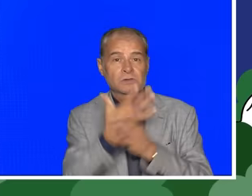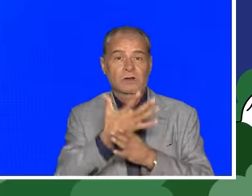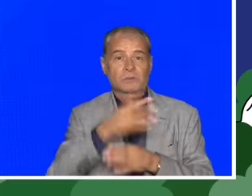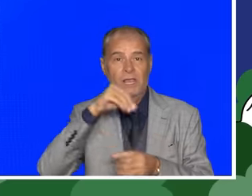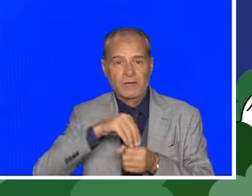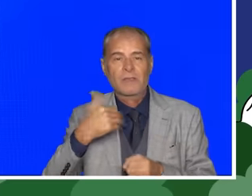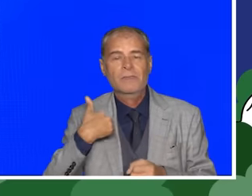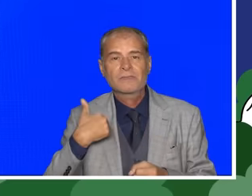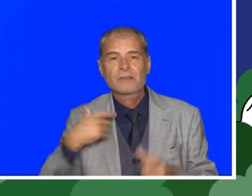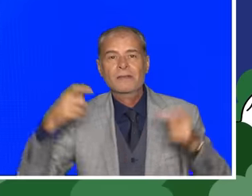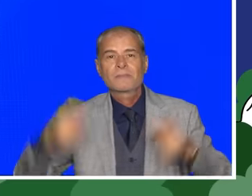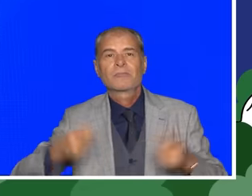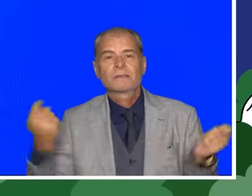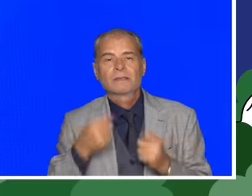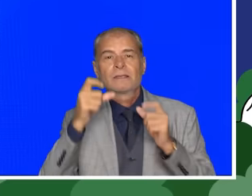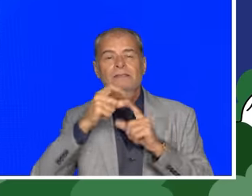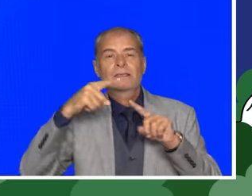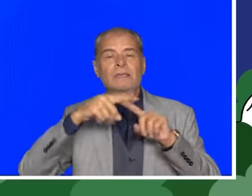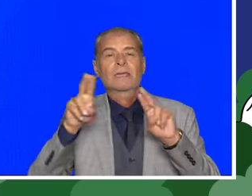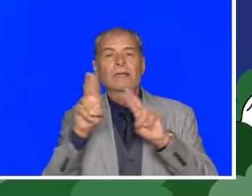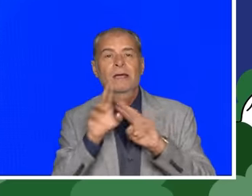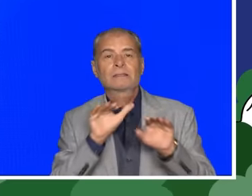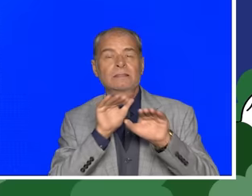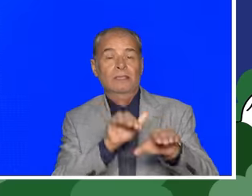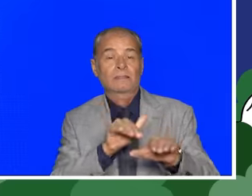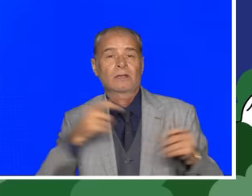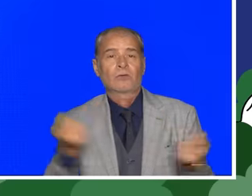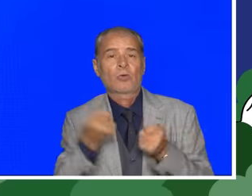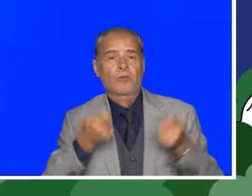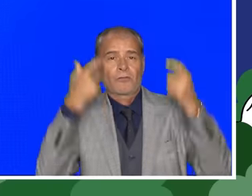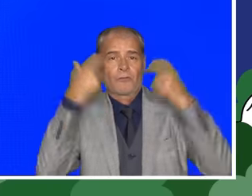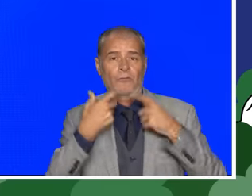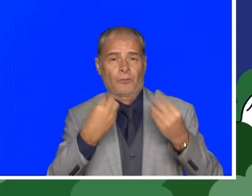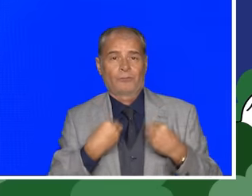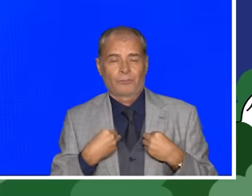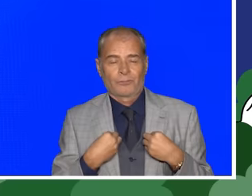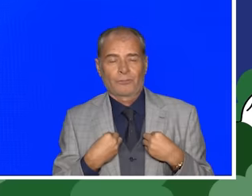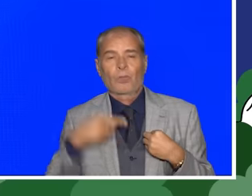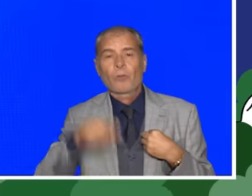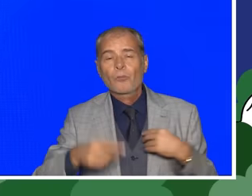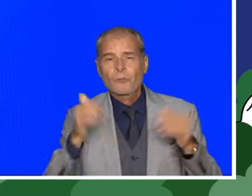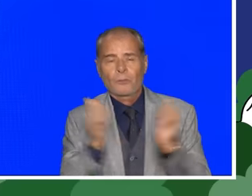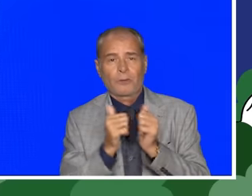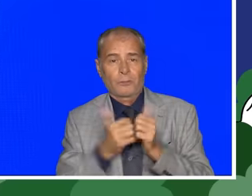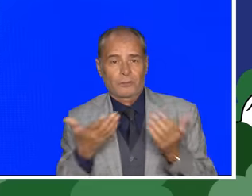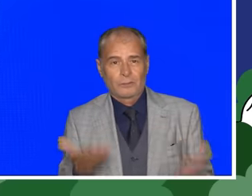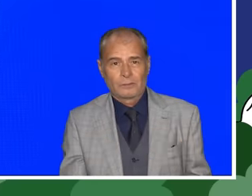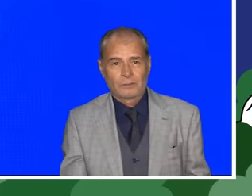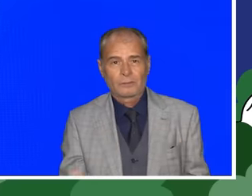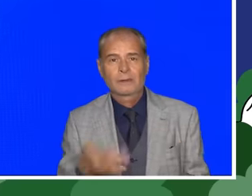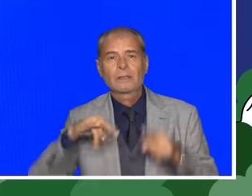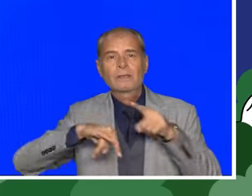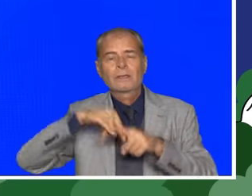bizlere sahada çalışan sivil toplum kuruluşlarını desteklemek görevi düşüyor Bununla birlikte